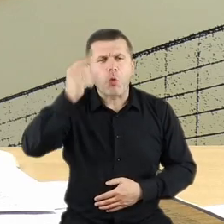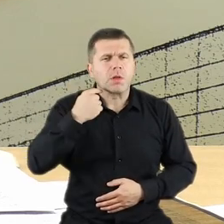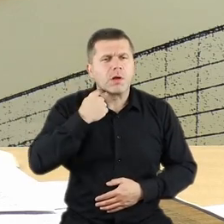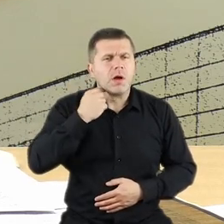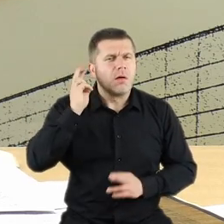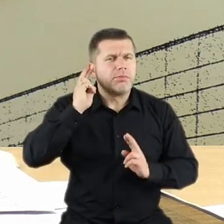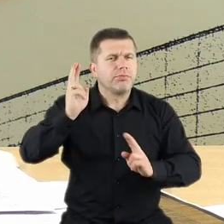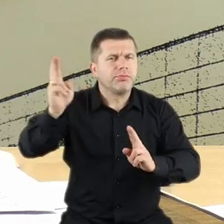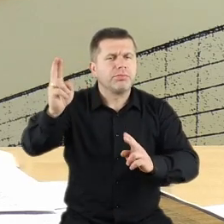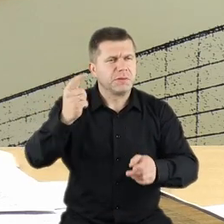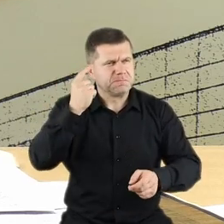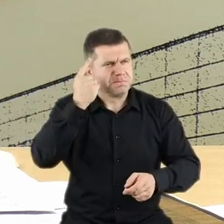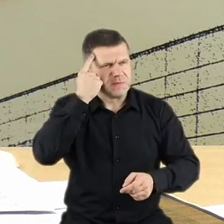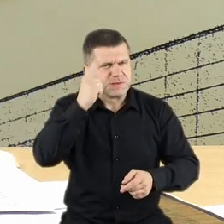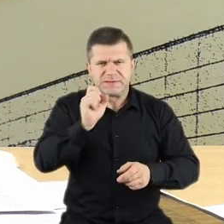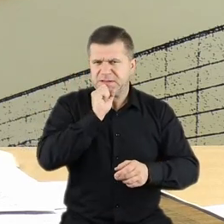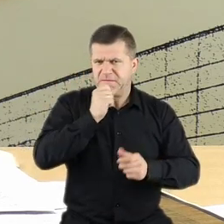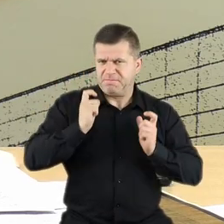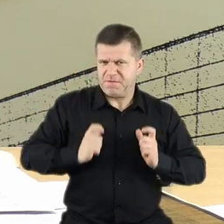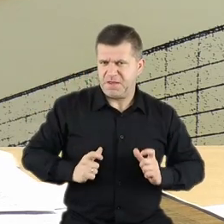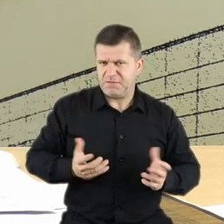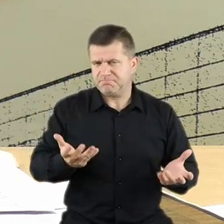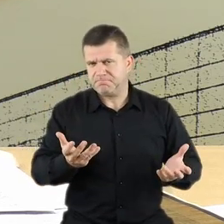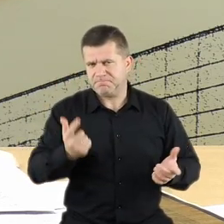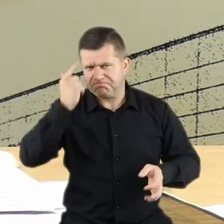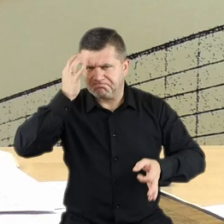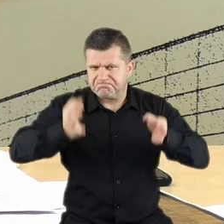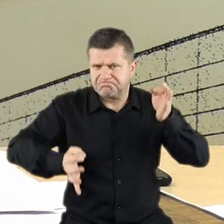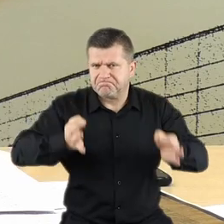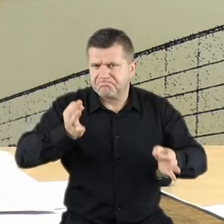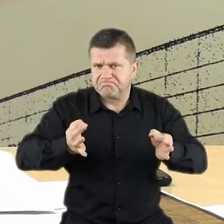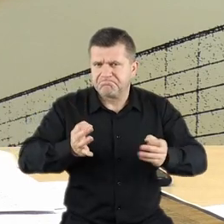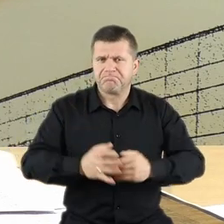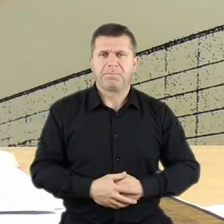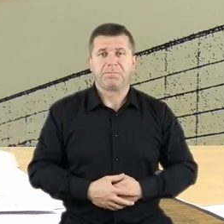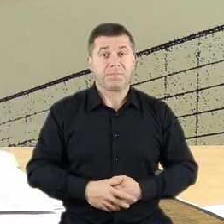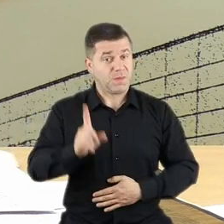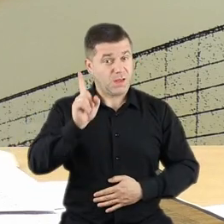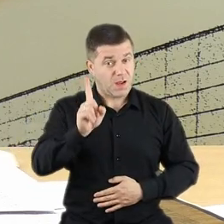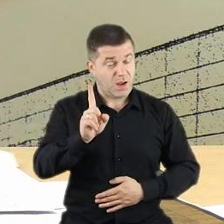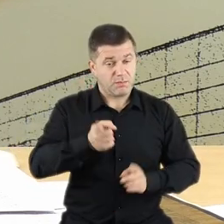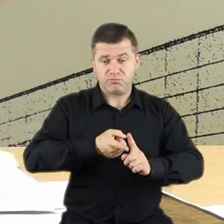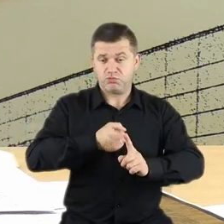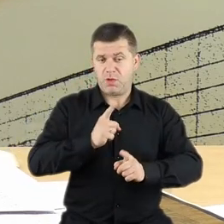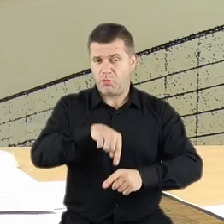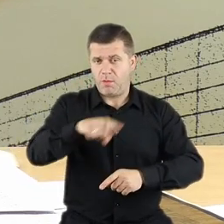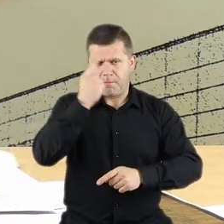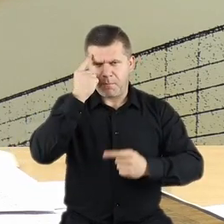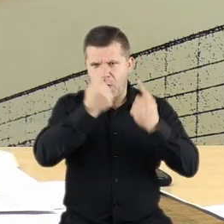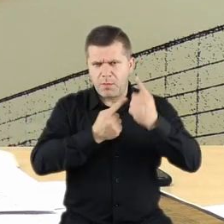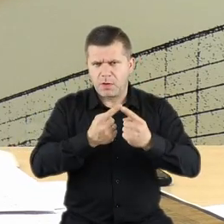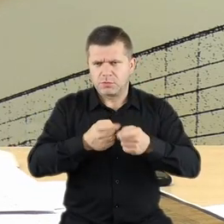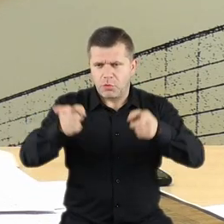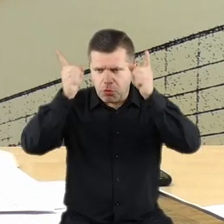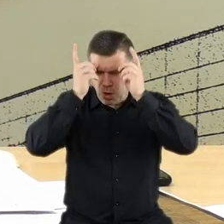może na Starej Wsi może na podejściu zaczną się zastanawiać ale za tym pomyślał patrzy a tu